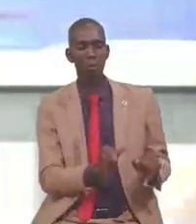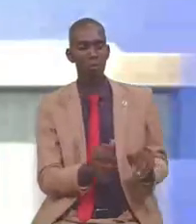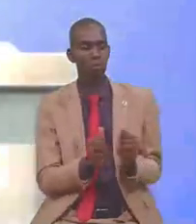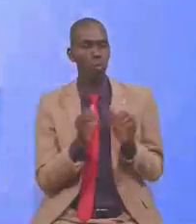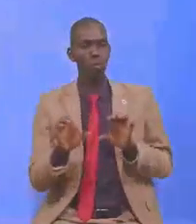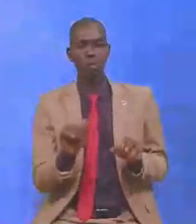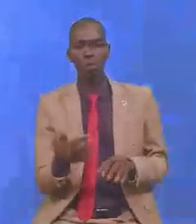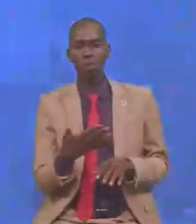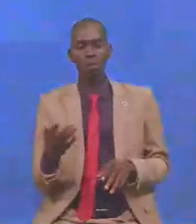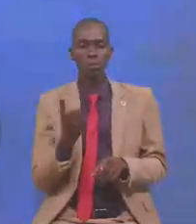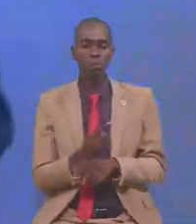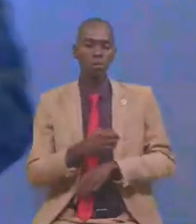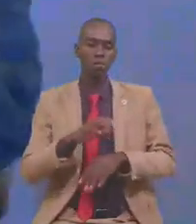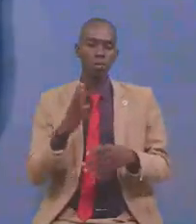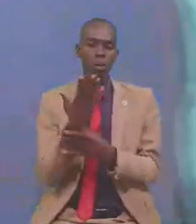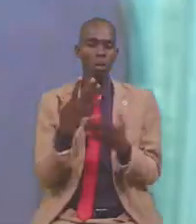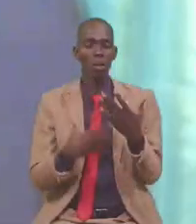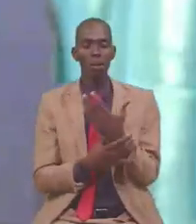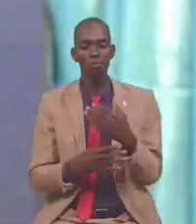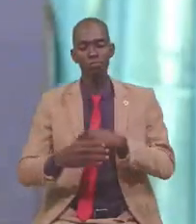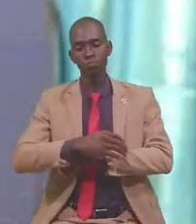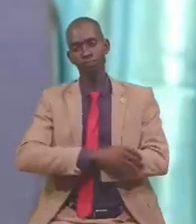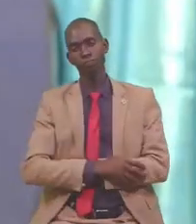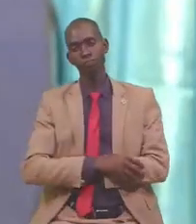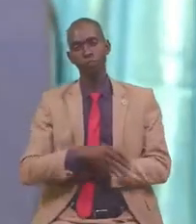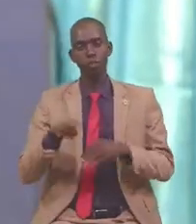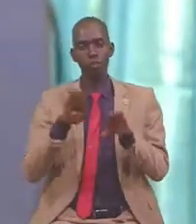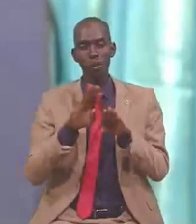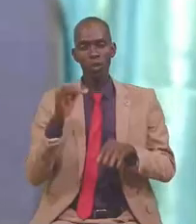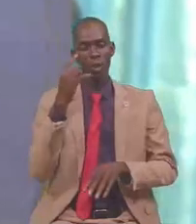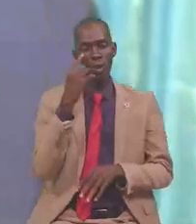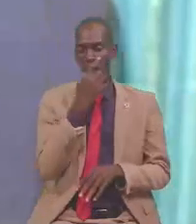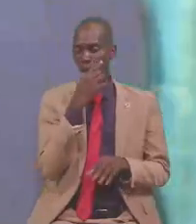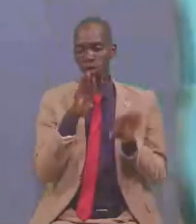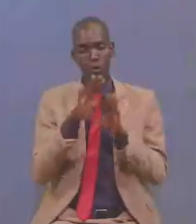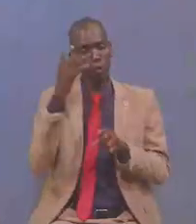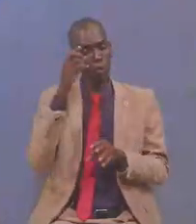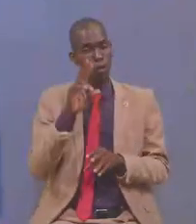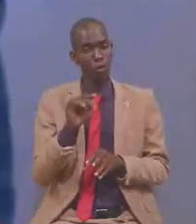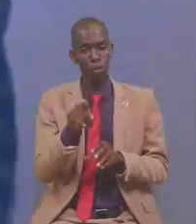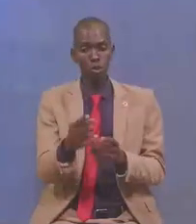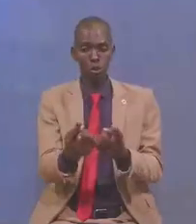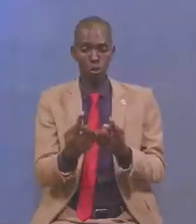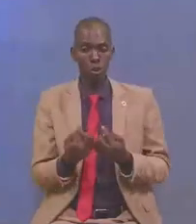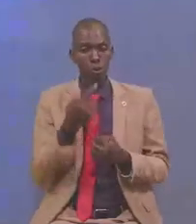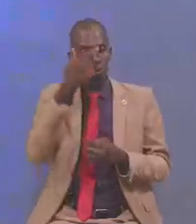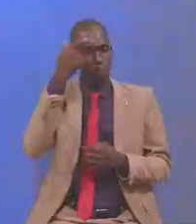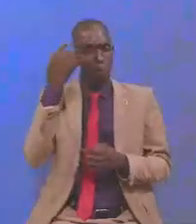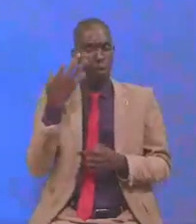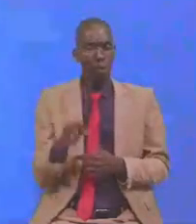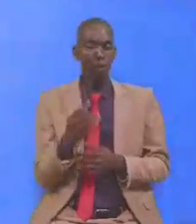mains croisées, la bouche fermée, les yeux fermés, vous venez à cause de ce que vous avez